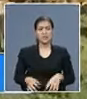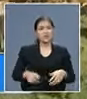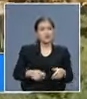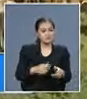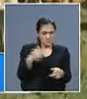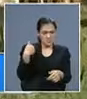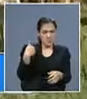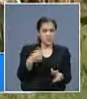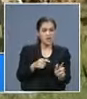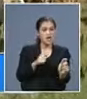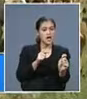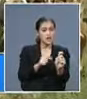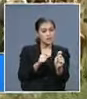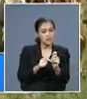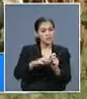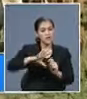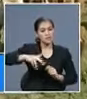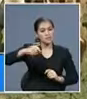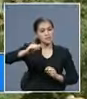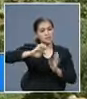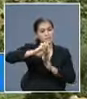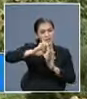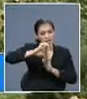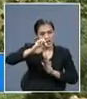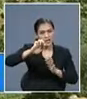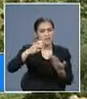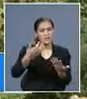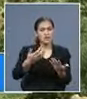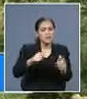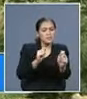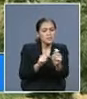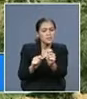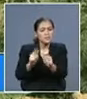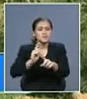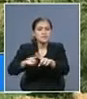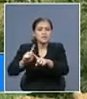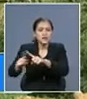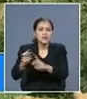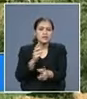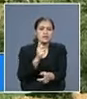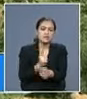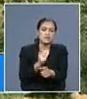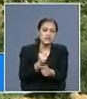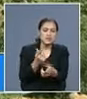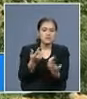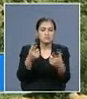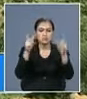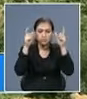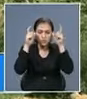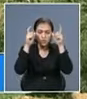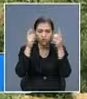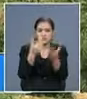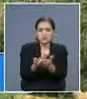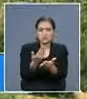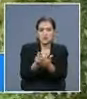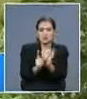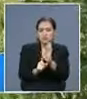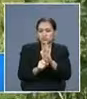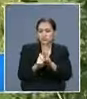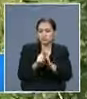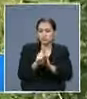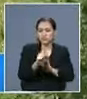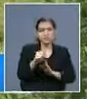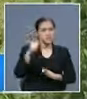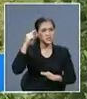อย่างอำเภอเมืองเชียงรายอำเภอเวียงชัยอำเภอเชียงแสนอำเภอพานและอำเภอเทิงนะครับราคาเนื้อวัวที่สูงขึ้นนั้นทำให้ต้องมีการเฝ้าระวัง